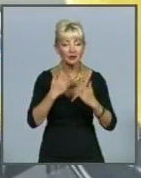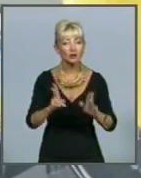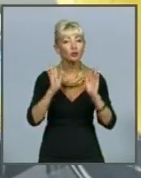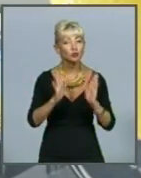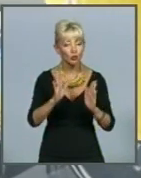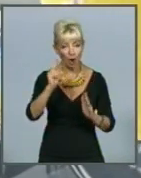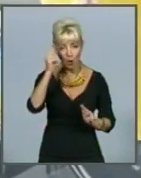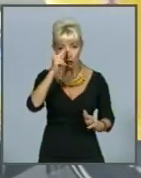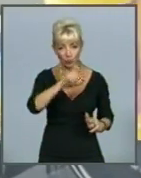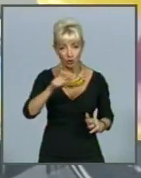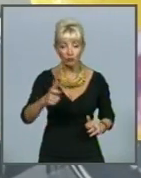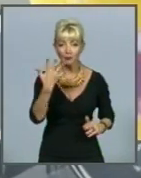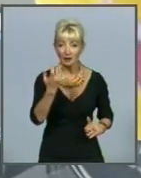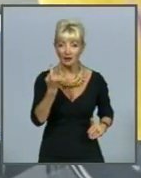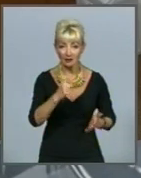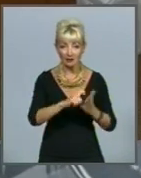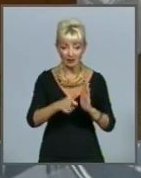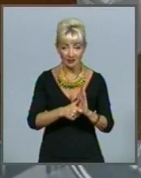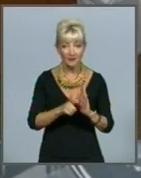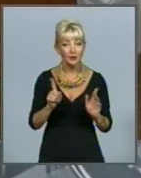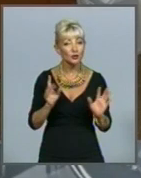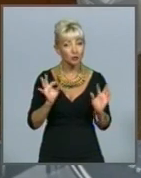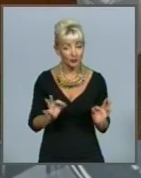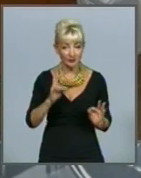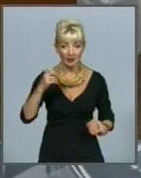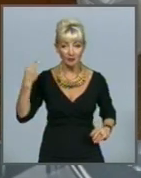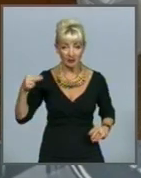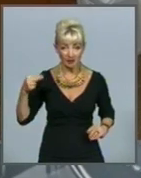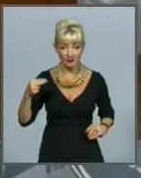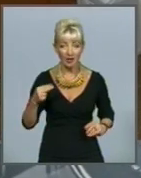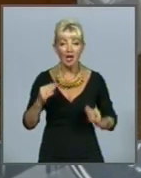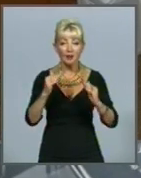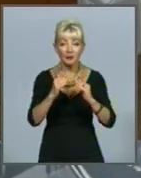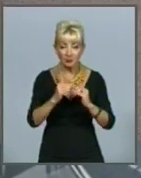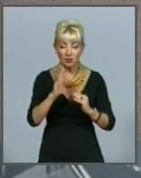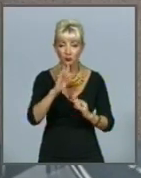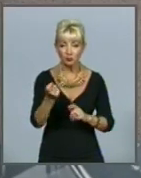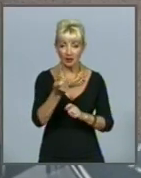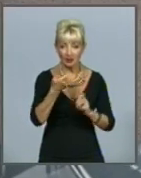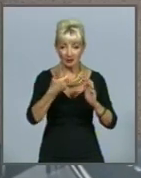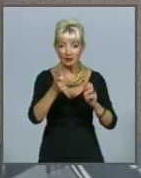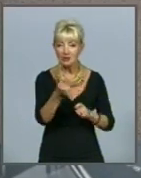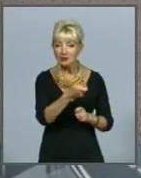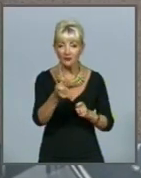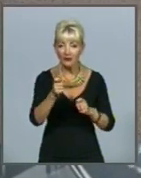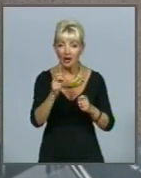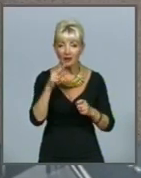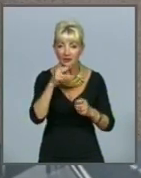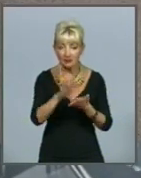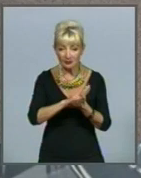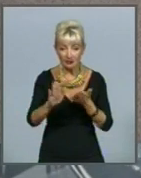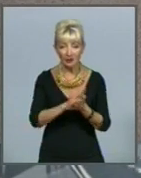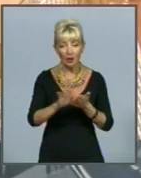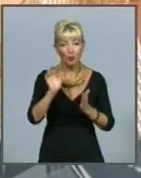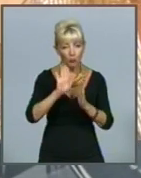5-11 класів. Щоправда, на перервах. Приміщення дезінфікуватимуть, кажуть у дирекції навчального закладу, після кожного уроку.